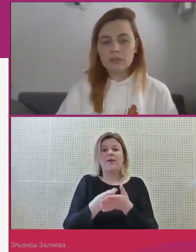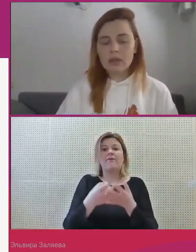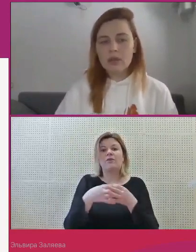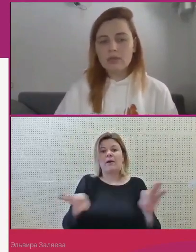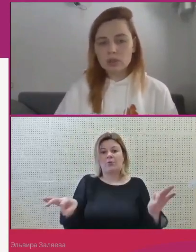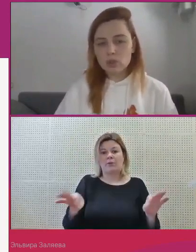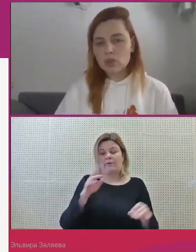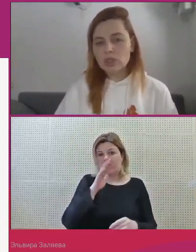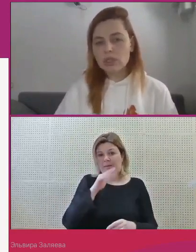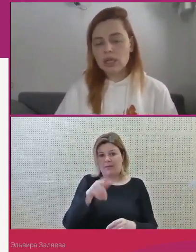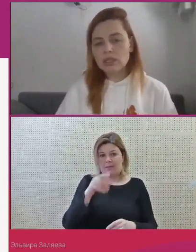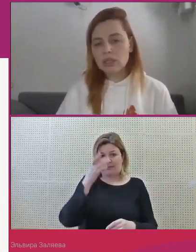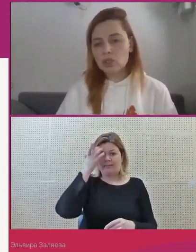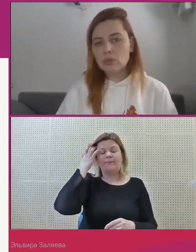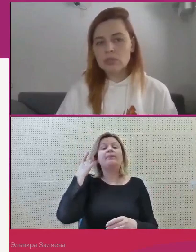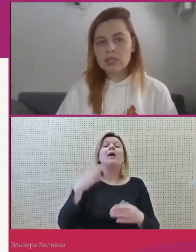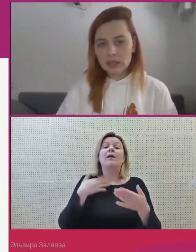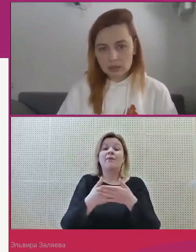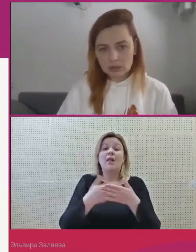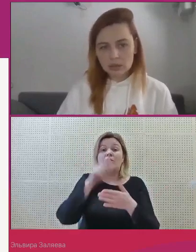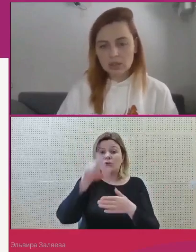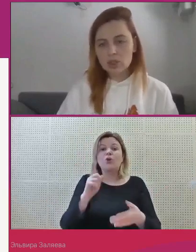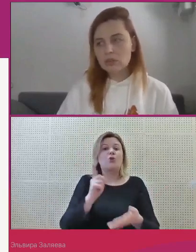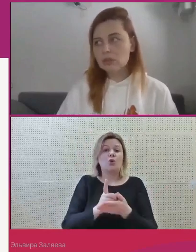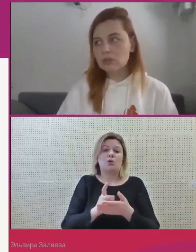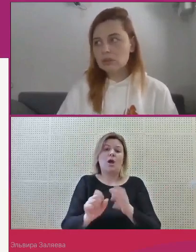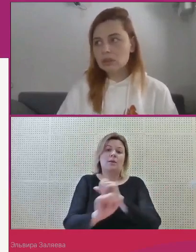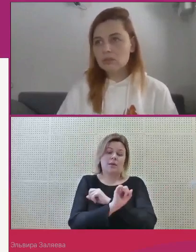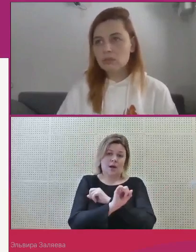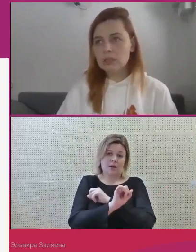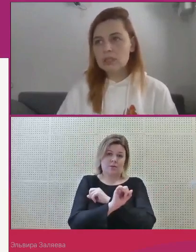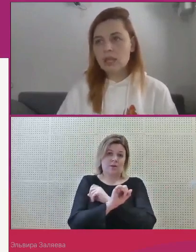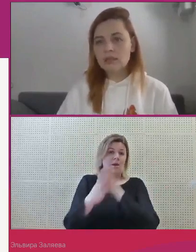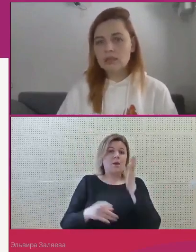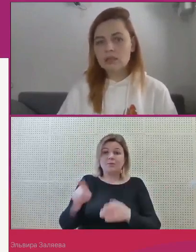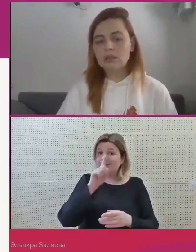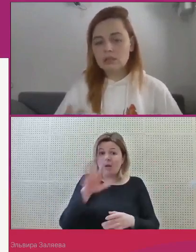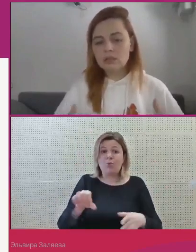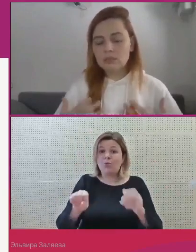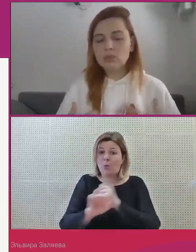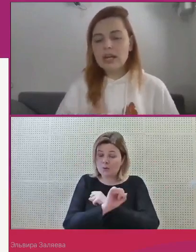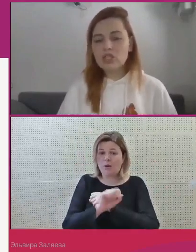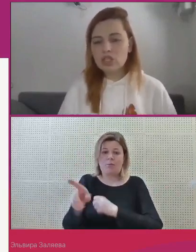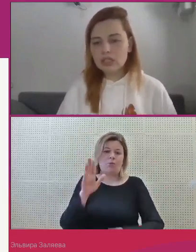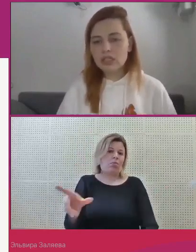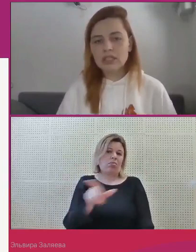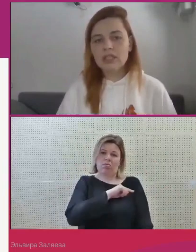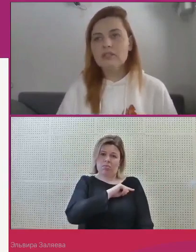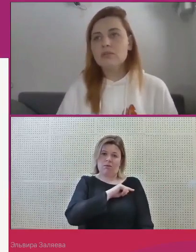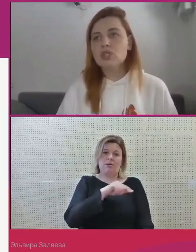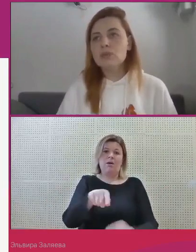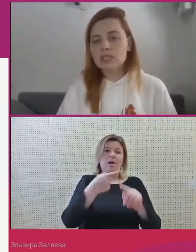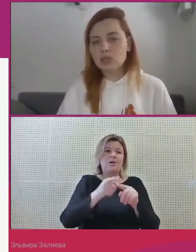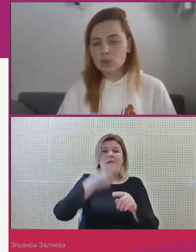времени. Волонтер должен отдыхать, иначе он сгорит, иначе его перестанет будоражить эта